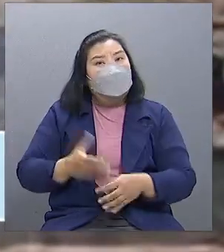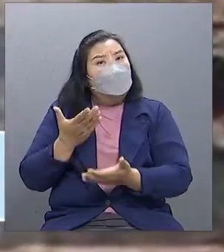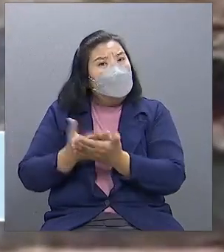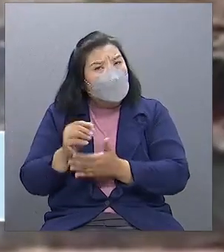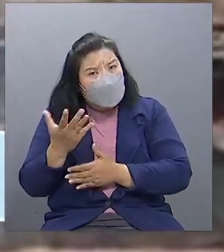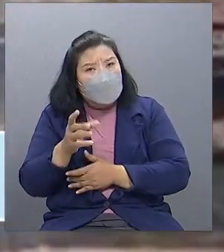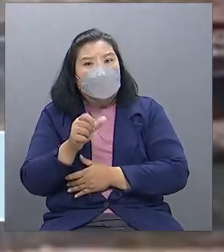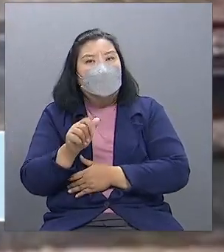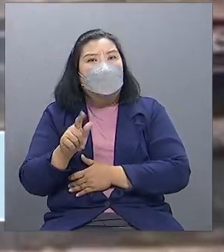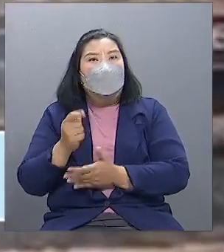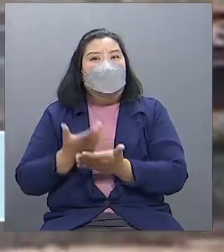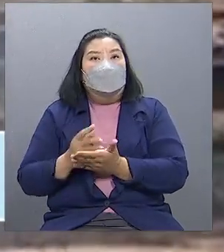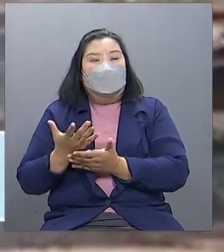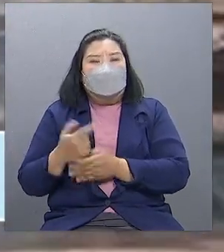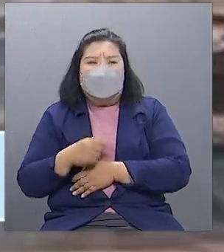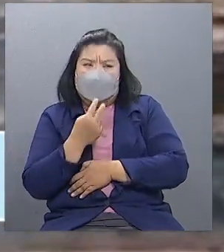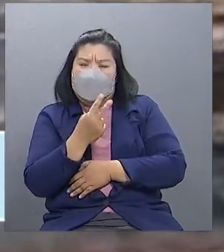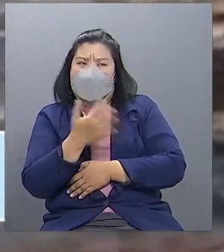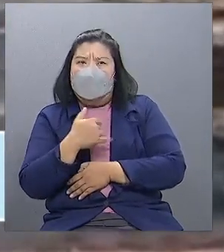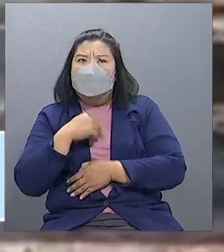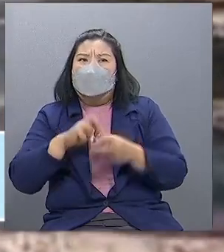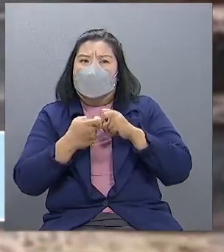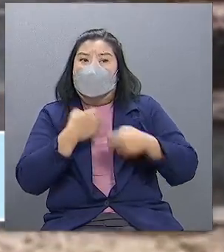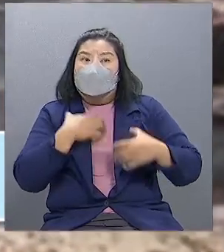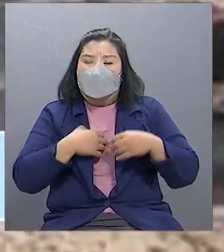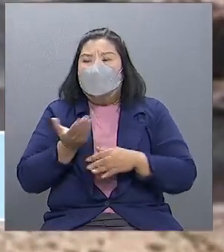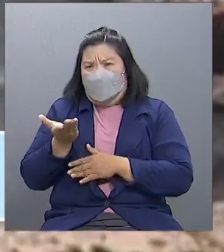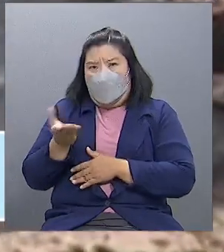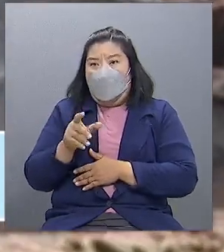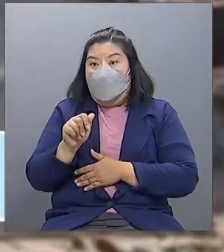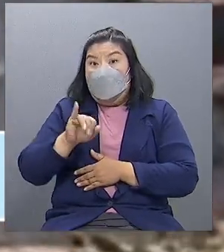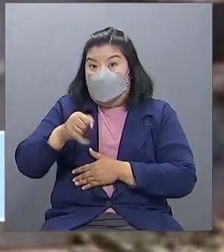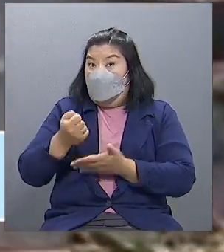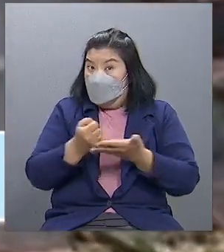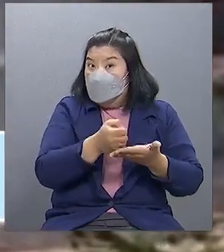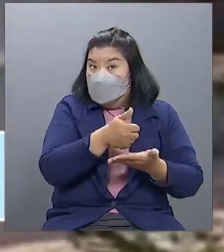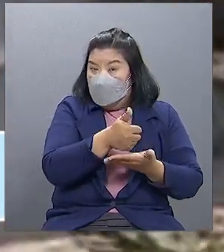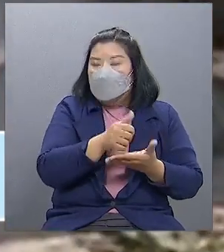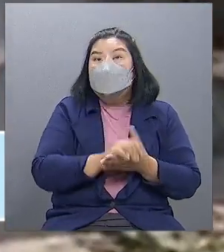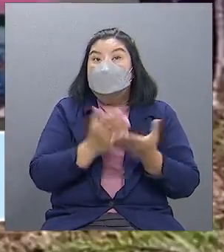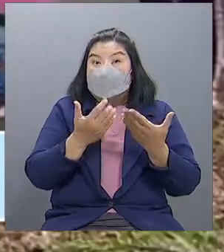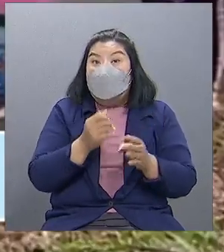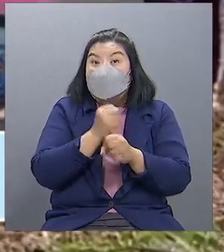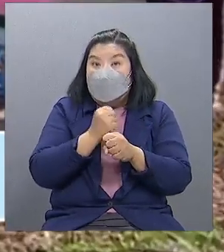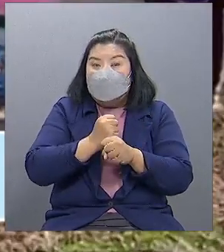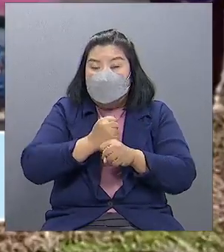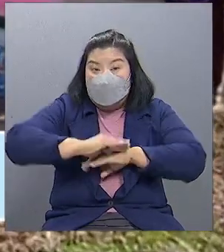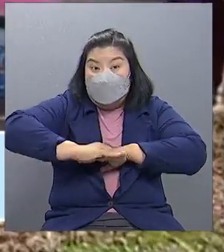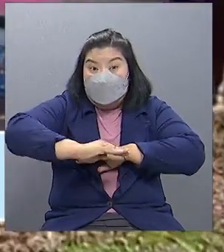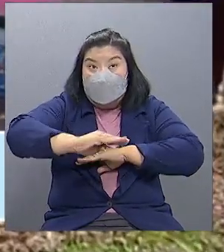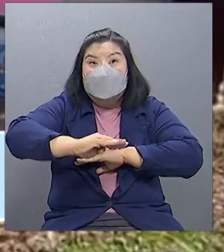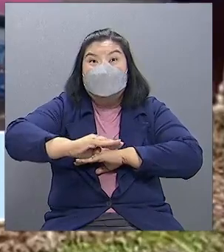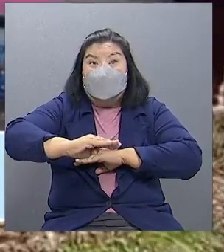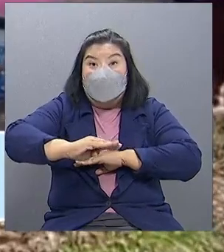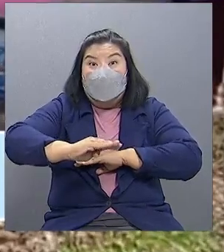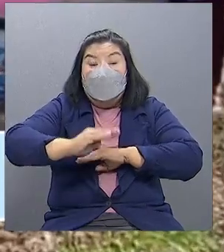เห็นวเดิดร้อน ก็เลยประสารอปอจอให้มาซ่อม ทีนี้พอมาสร้างเป็น ηอนกรีท เสริมเหก 600 เมตร มันก